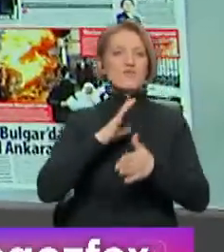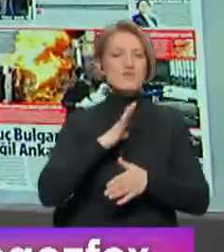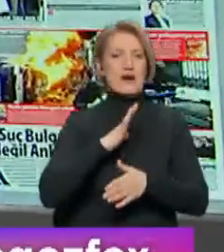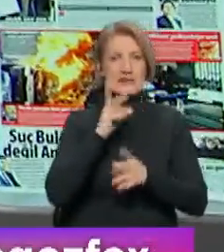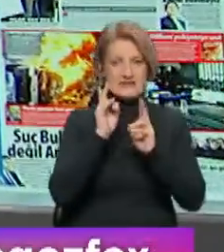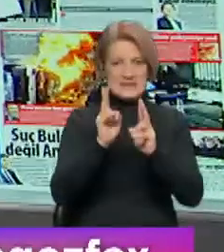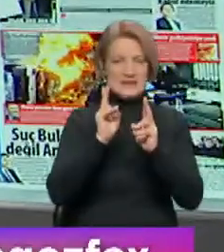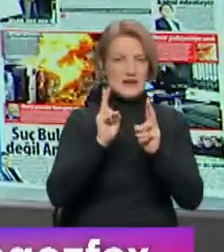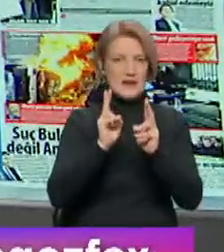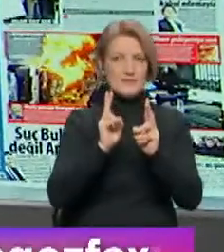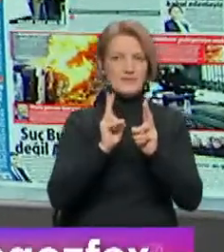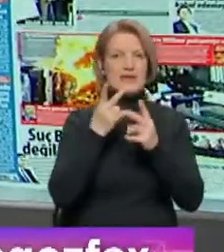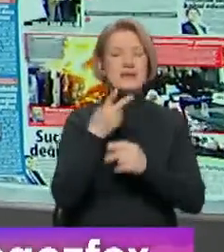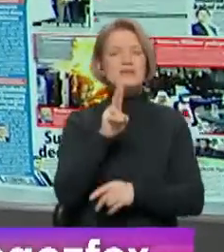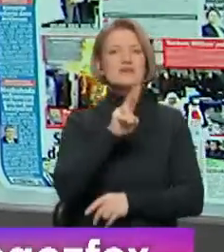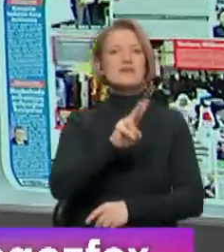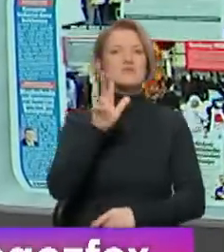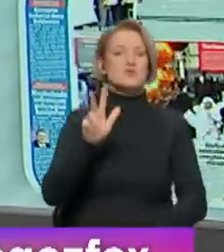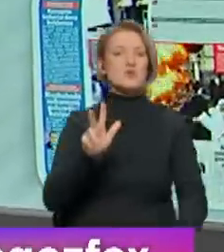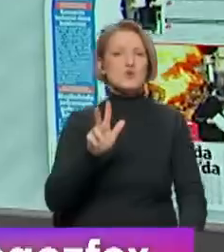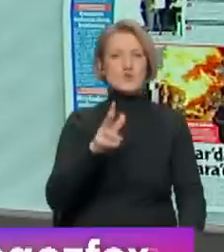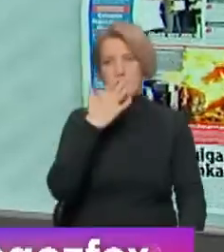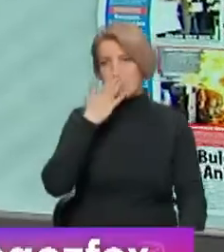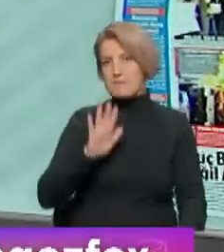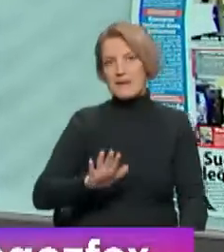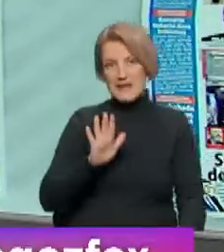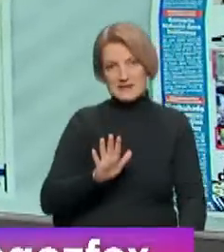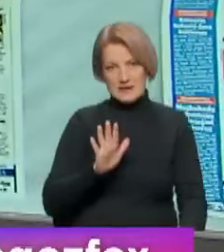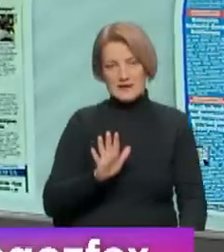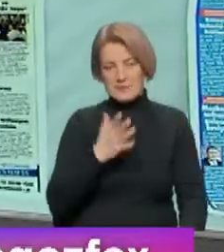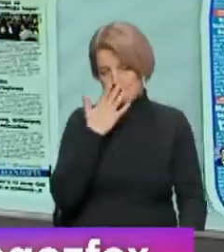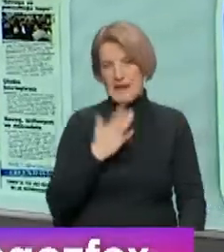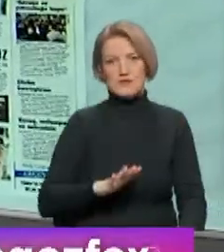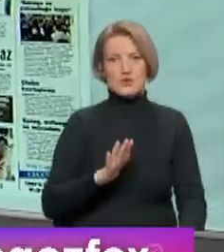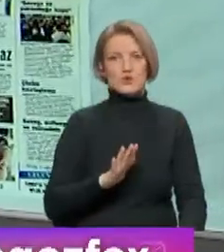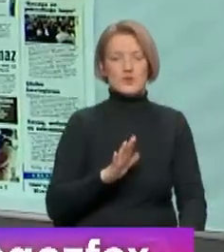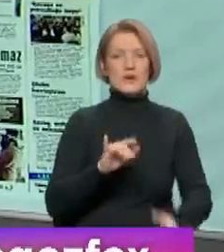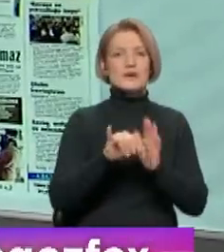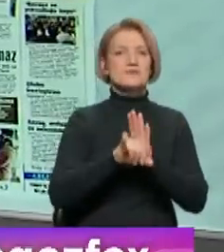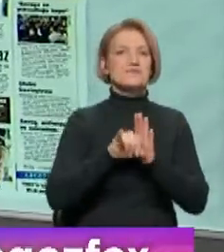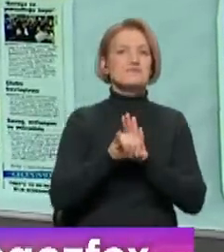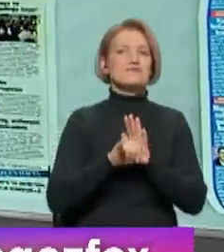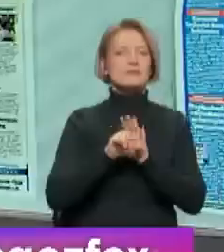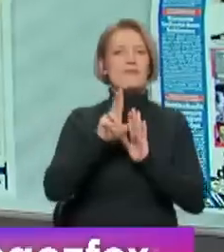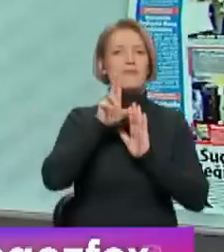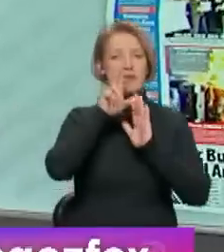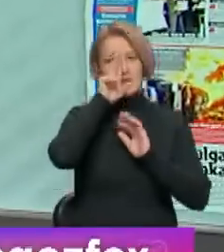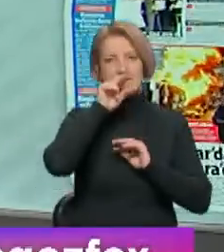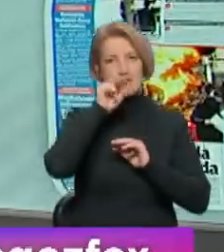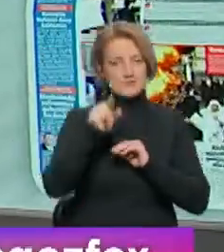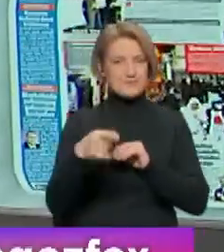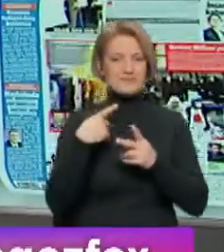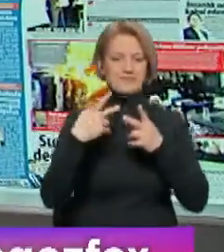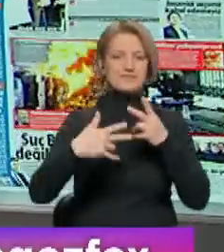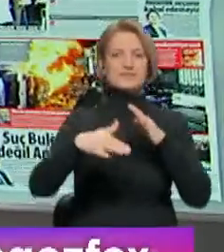ve sizlerden de 2023 beklentilerinizi bekliyoruz işte Instagram'dan da Twitter'dan da bizlere